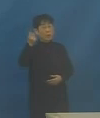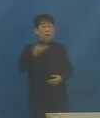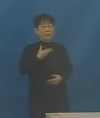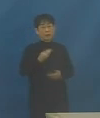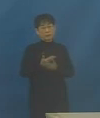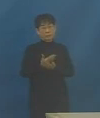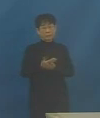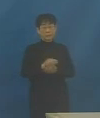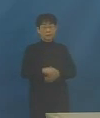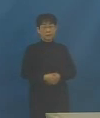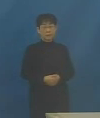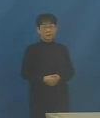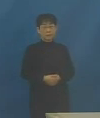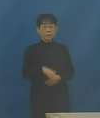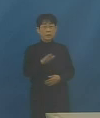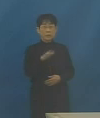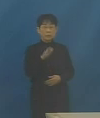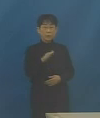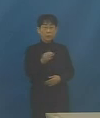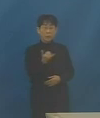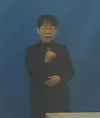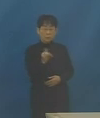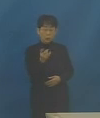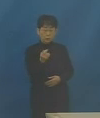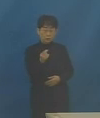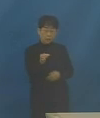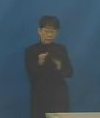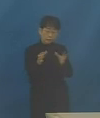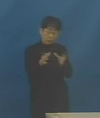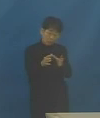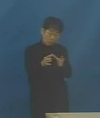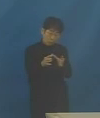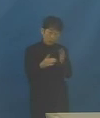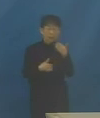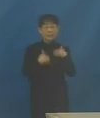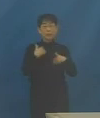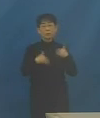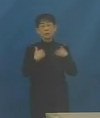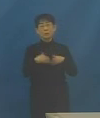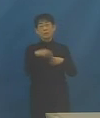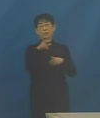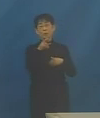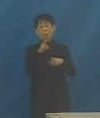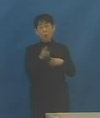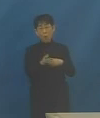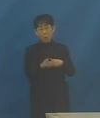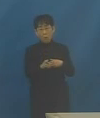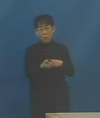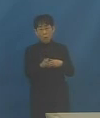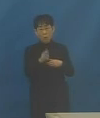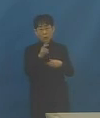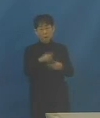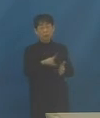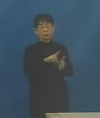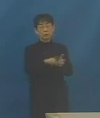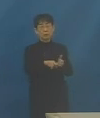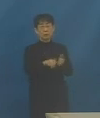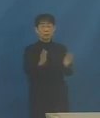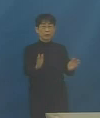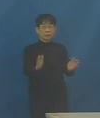今若干こじんまりと楽しいましょうという時期だというふうに思っていただければ良いかと思います